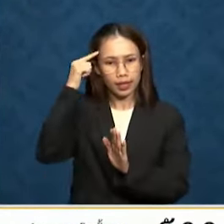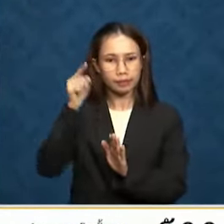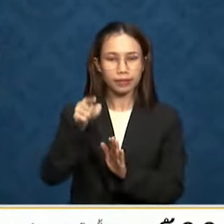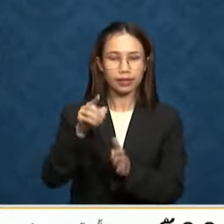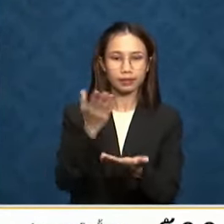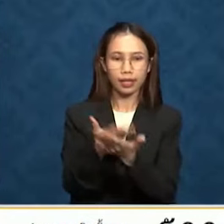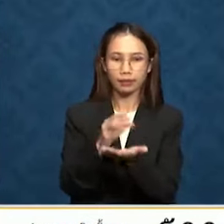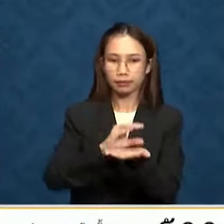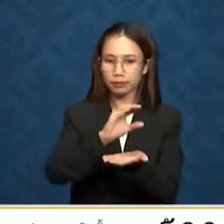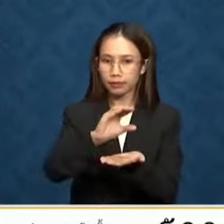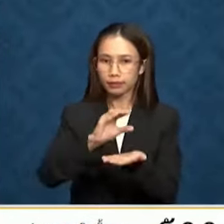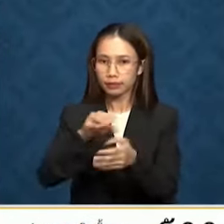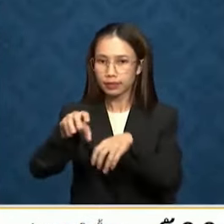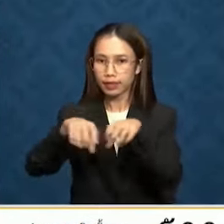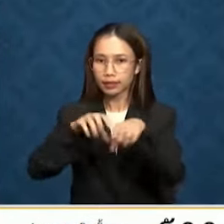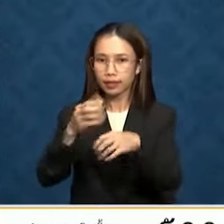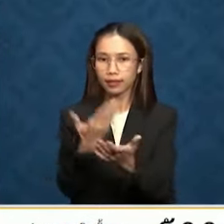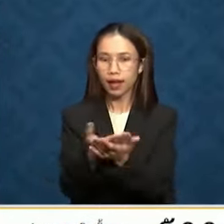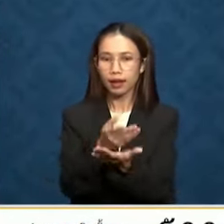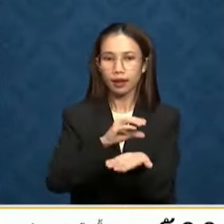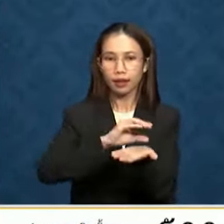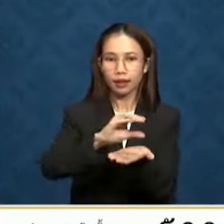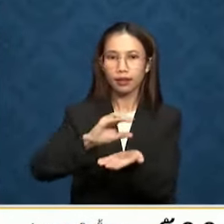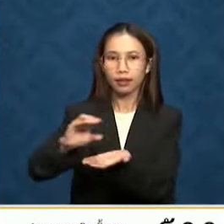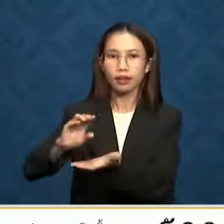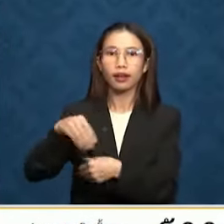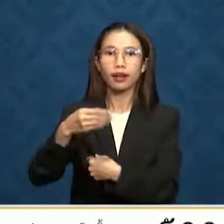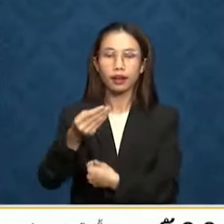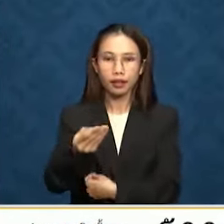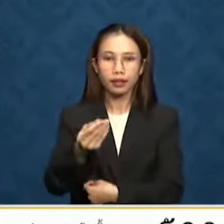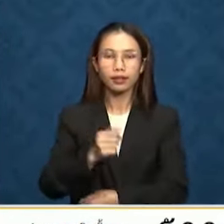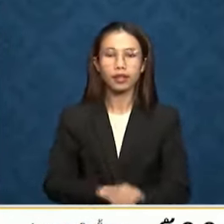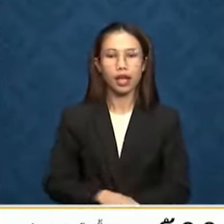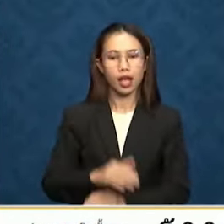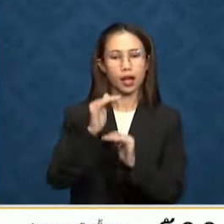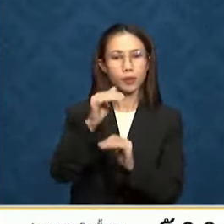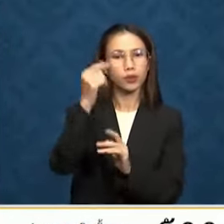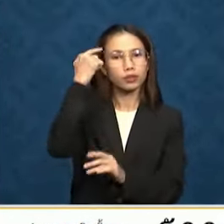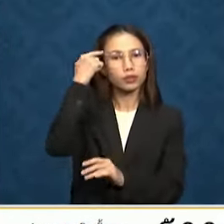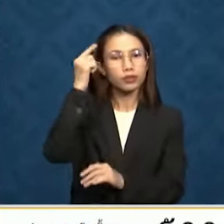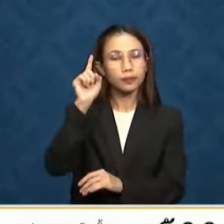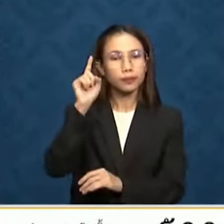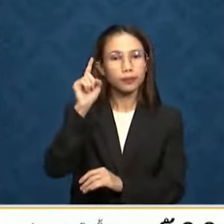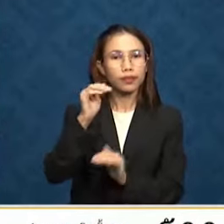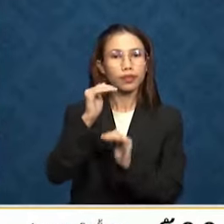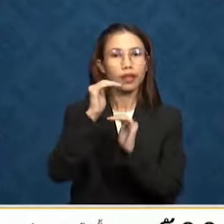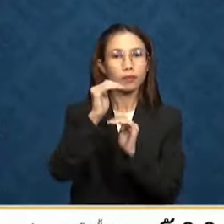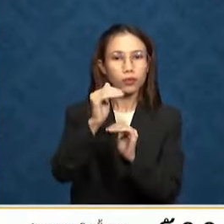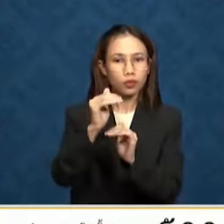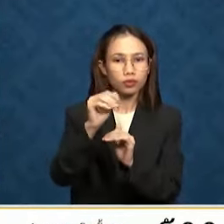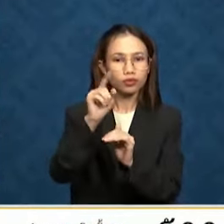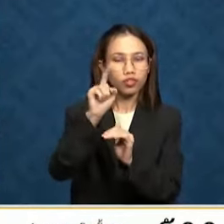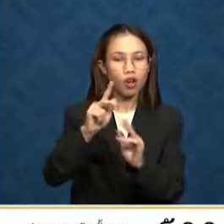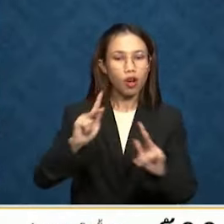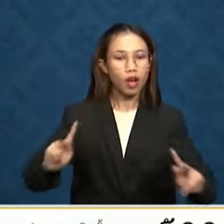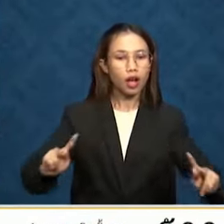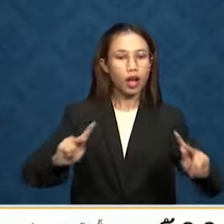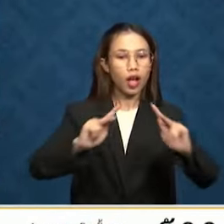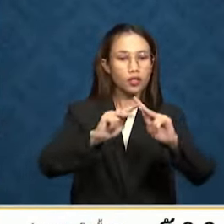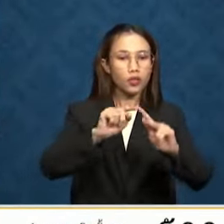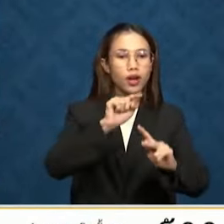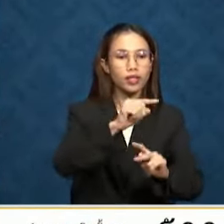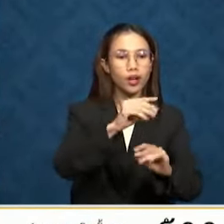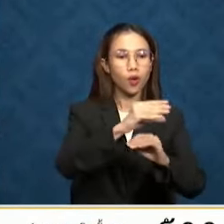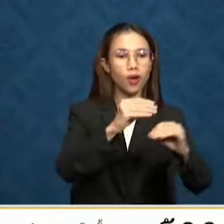นี้ผ่านการจัดสรรงบประมาณค่ะเป็นคนกำหนดว่ากระทรวงไหนจะได้ทำ